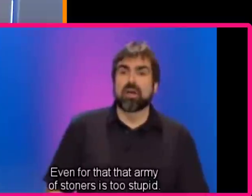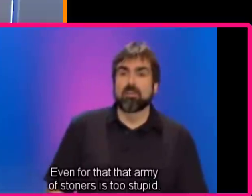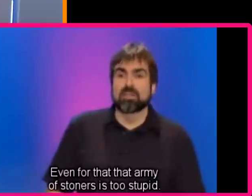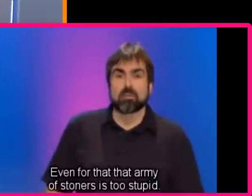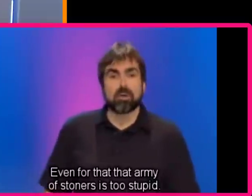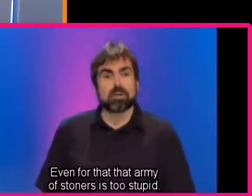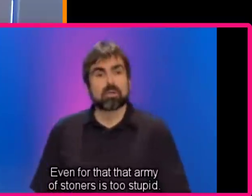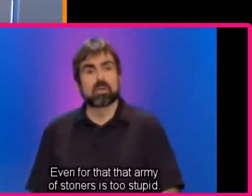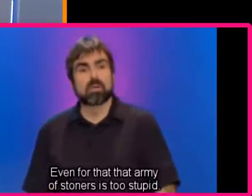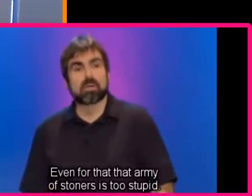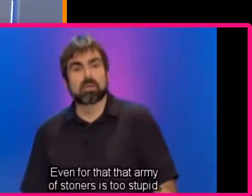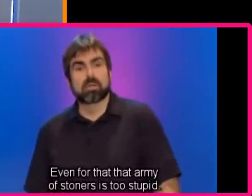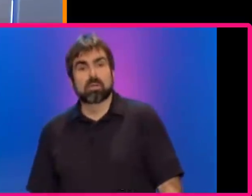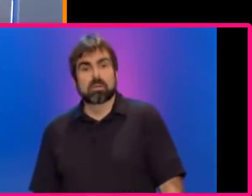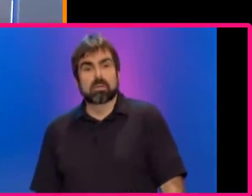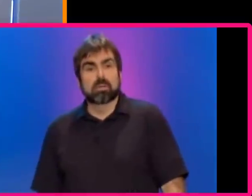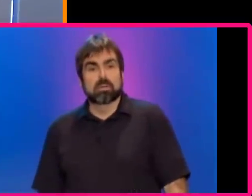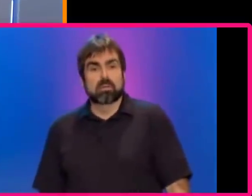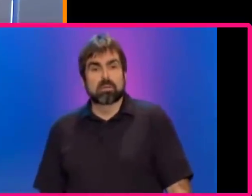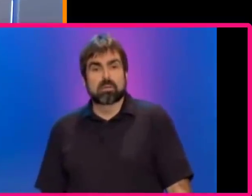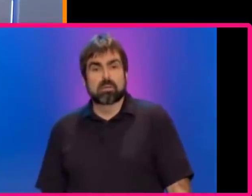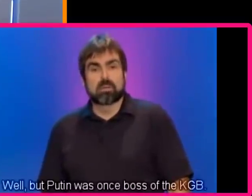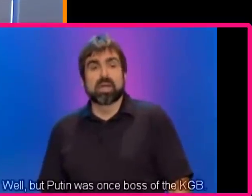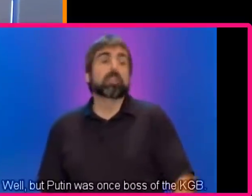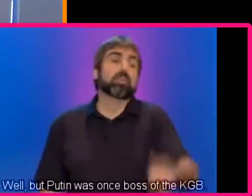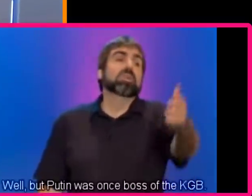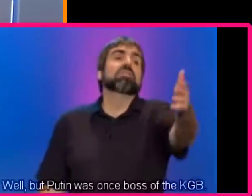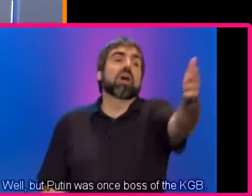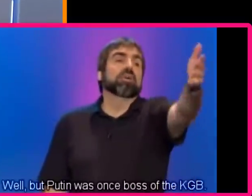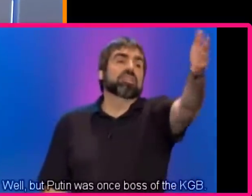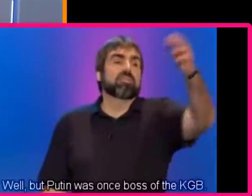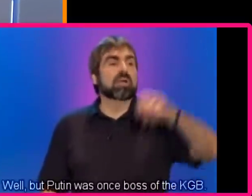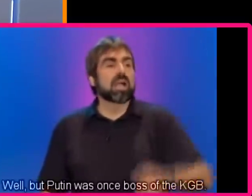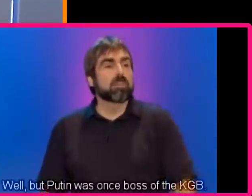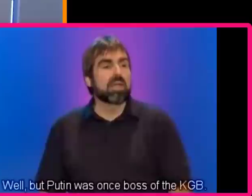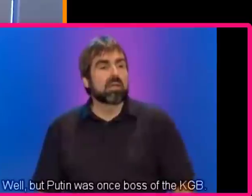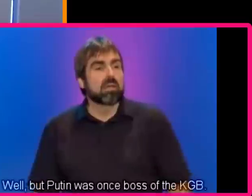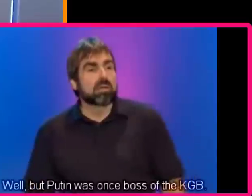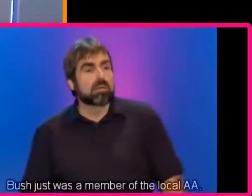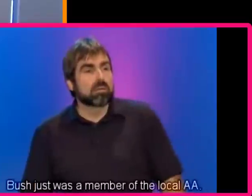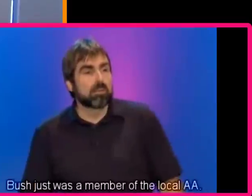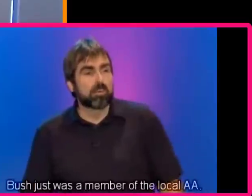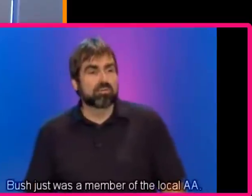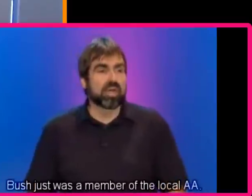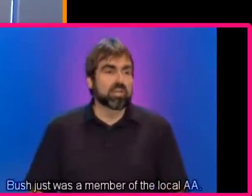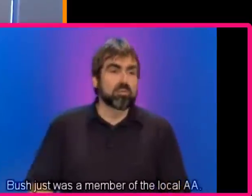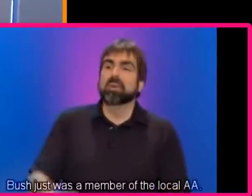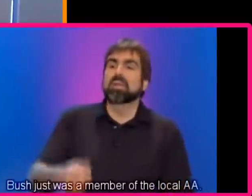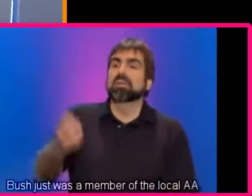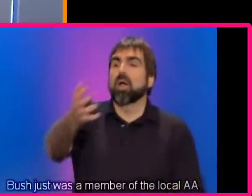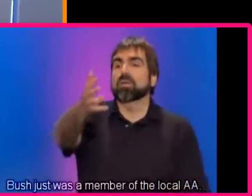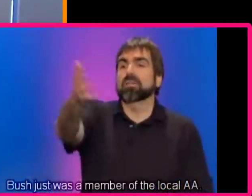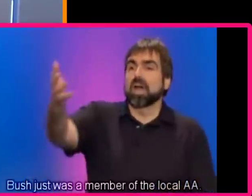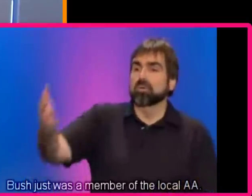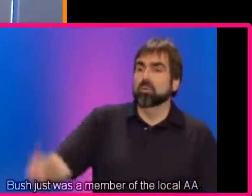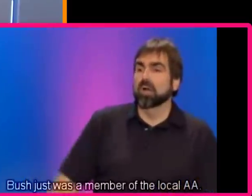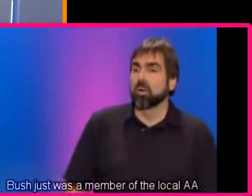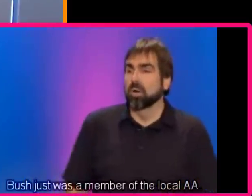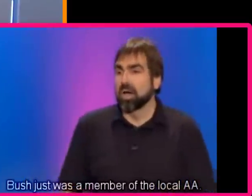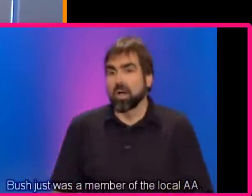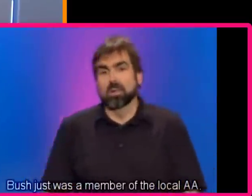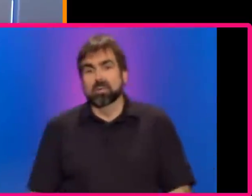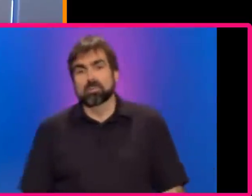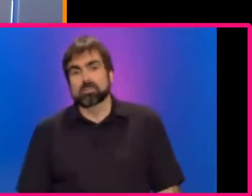käfer armee zu blöd der putin war mal chef vom kgb der burgwald liegt der örtlichen anonyme